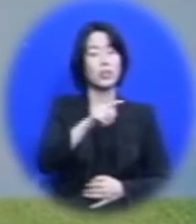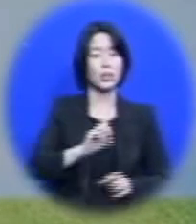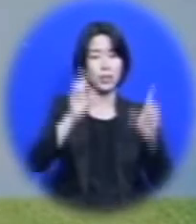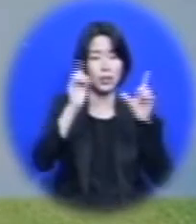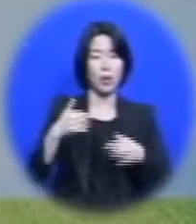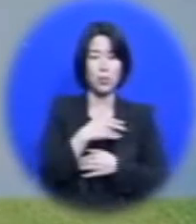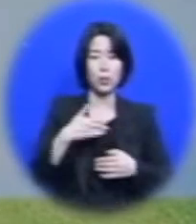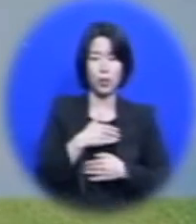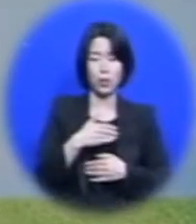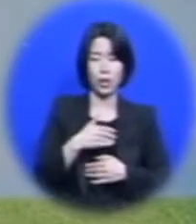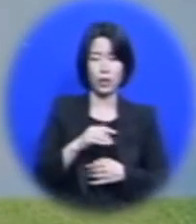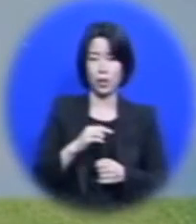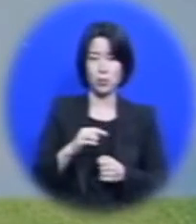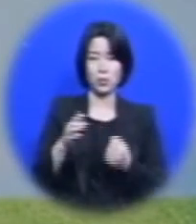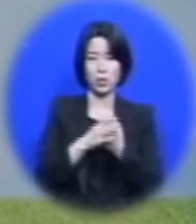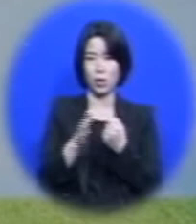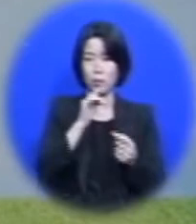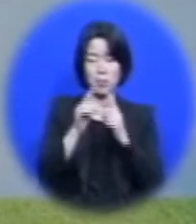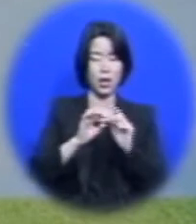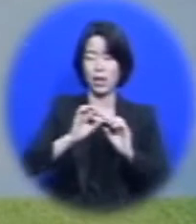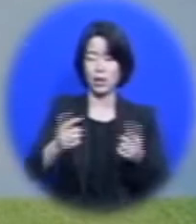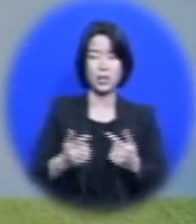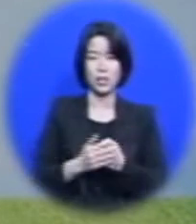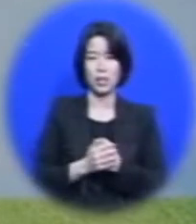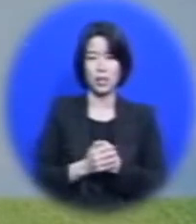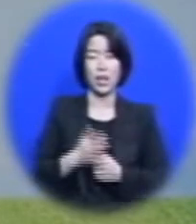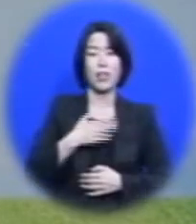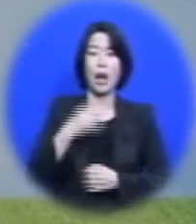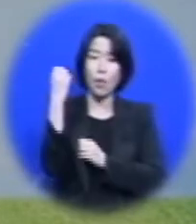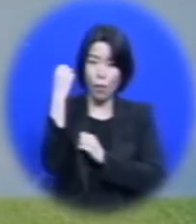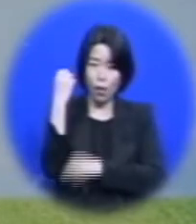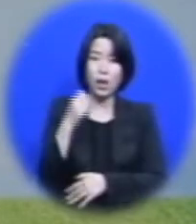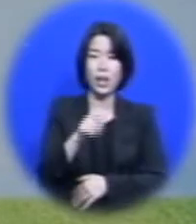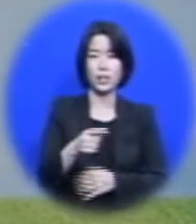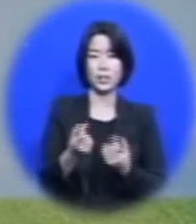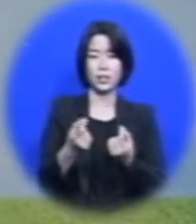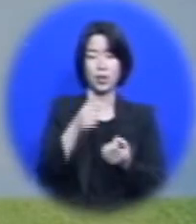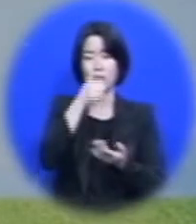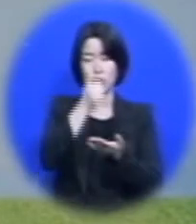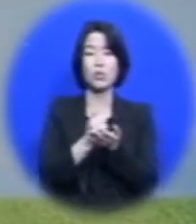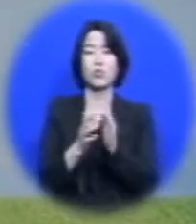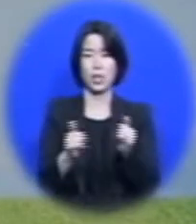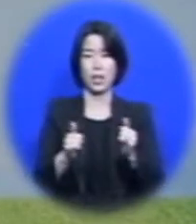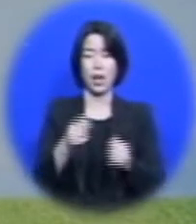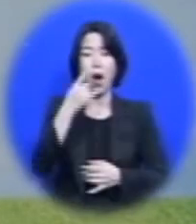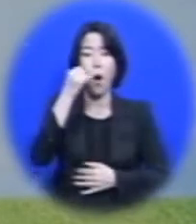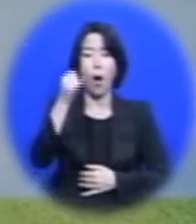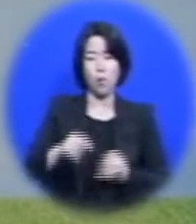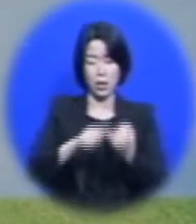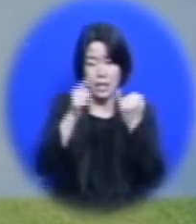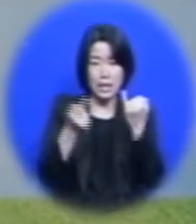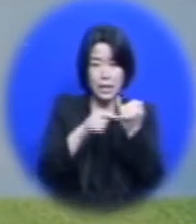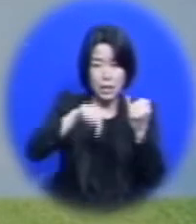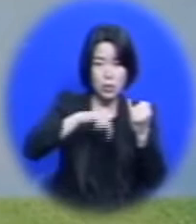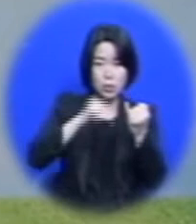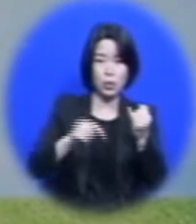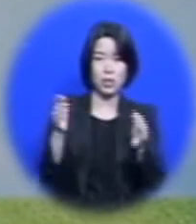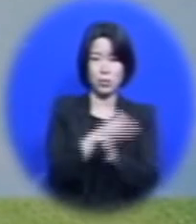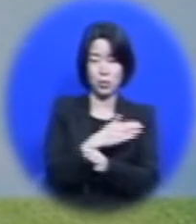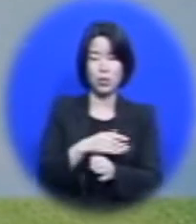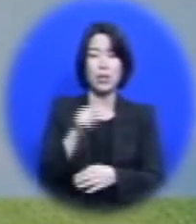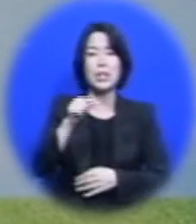때문에 자기가 죄를 지었다고도 말 안 합니다. 나는 본래 그런 죄인이었습니다. 어머니 태중에 있을 때부터 나는 그런